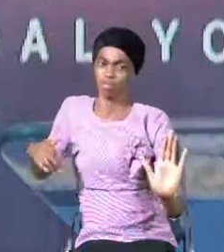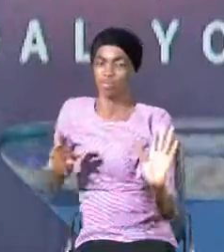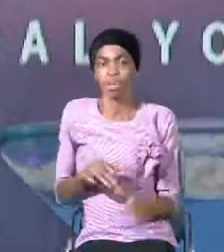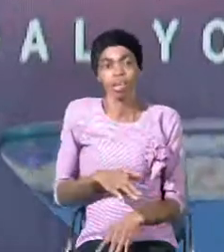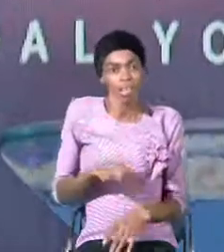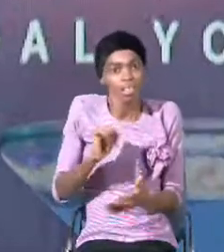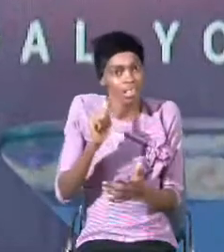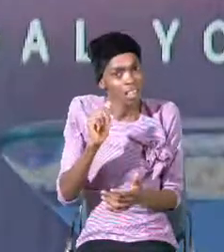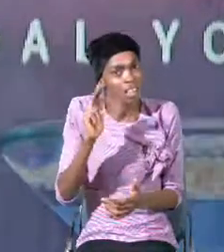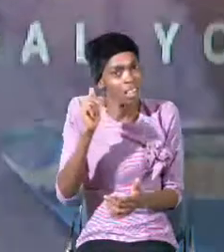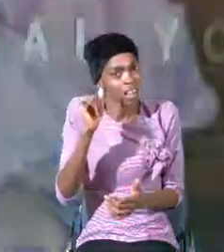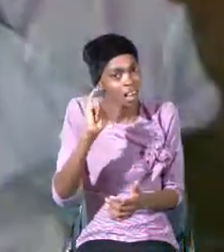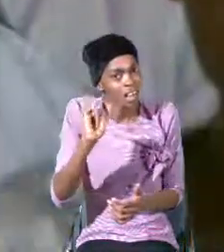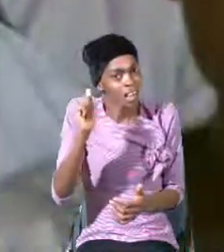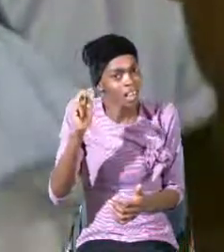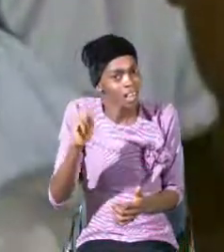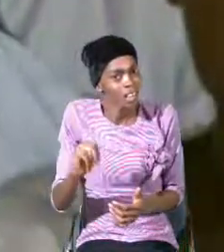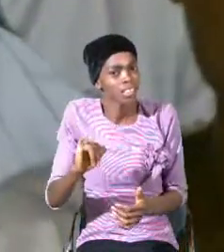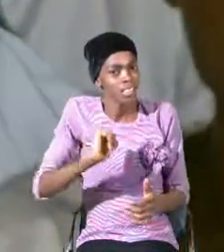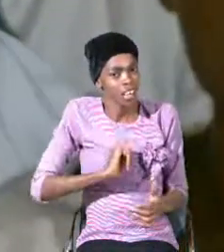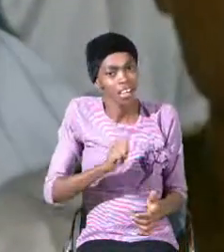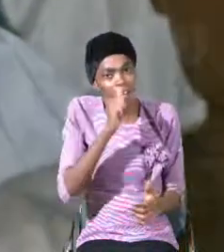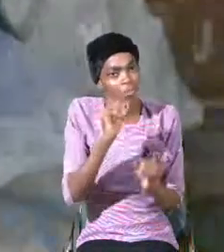deviens I-A-N en anglais. Je ne suis rien.